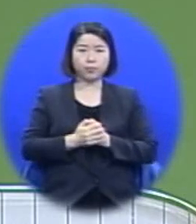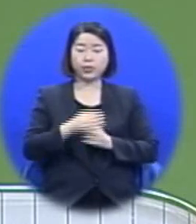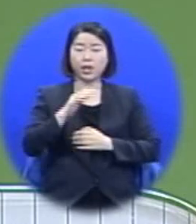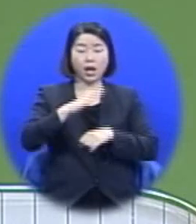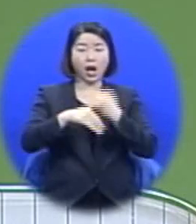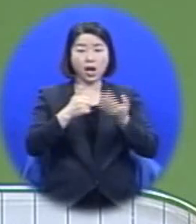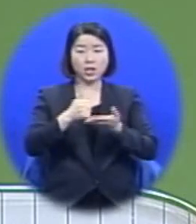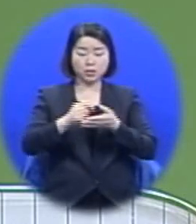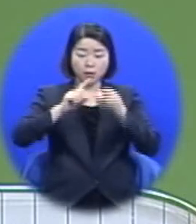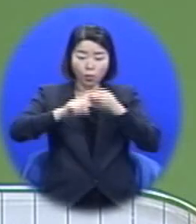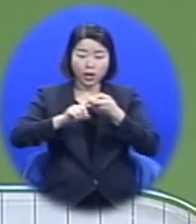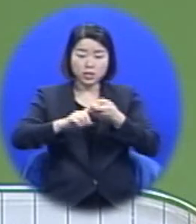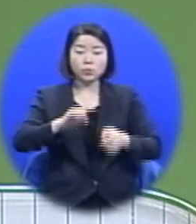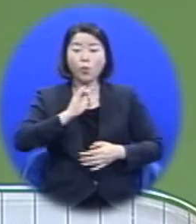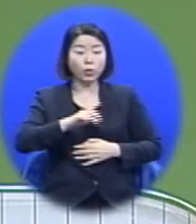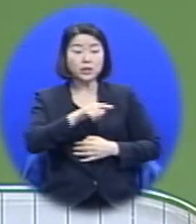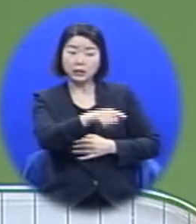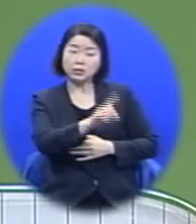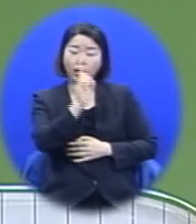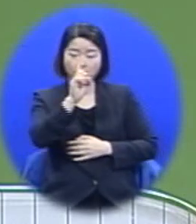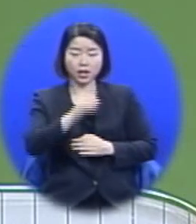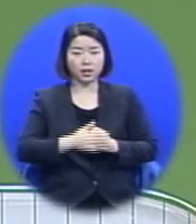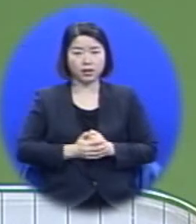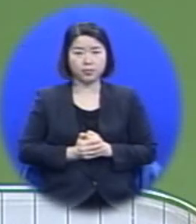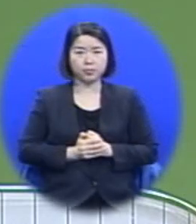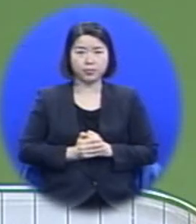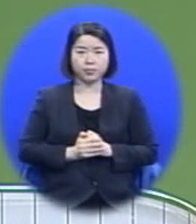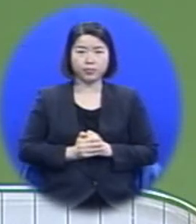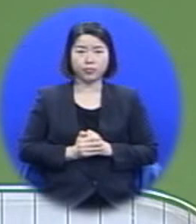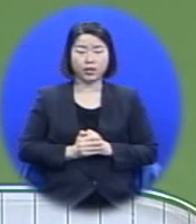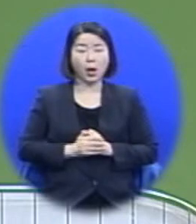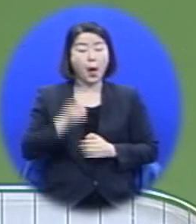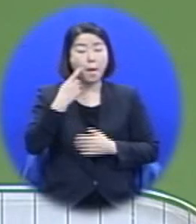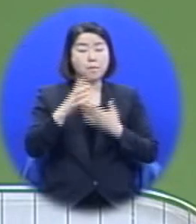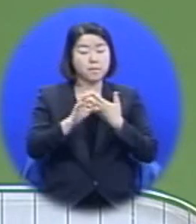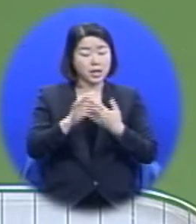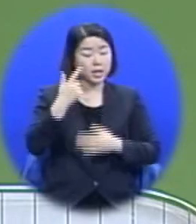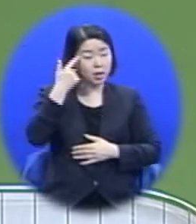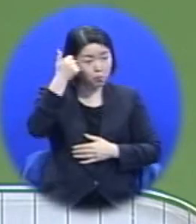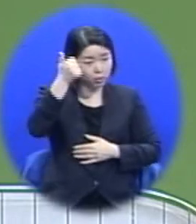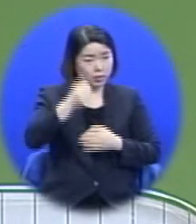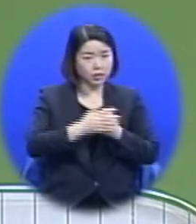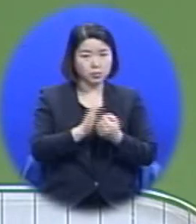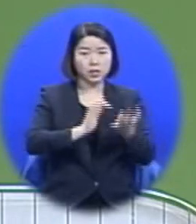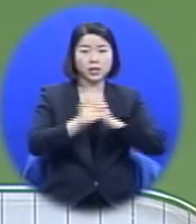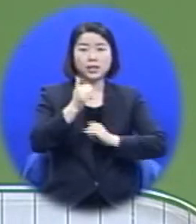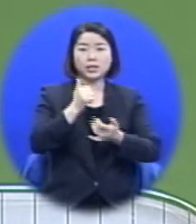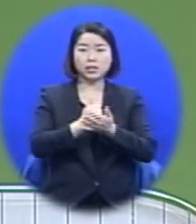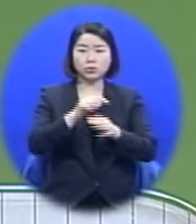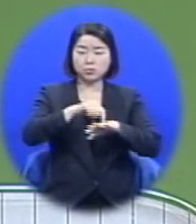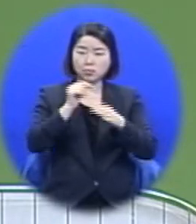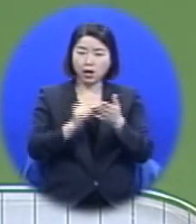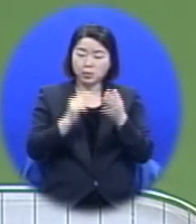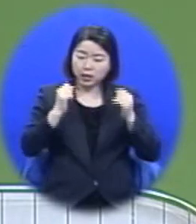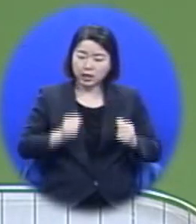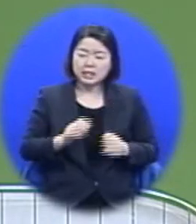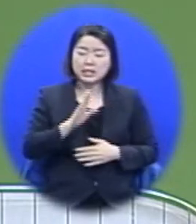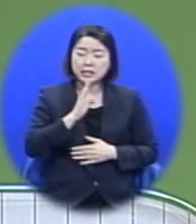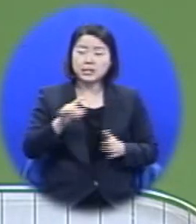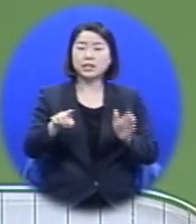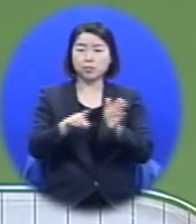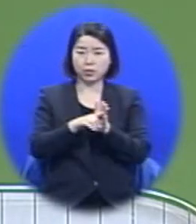하나님의 관심은 오직 그것 하나밖에 없을 거예요 만약에 목사님이 예수님의 마음에 계신 것을 진짜 믿고